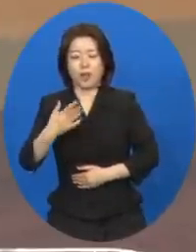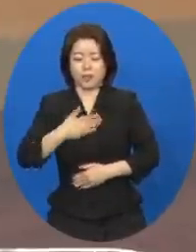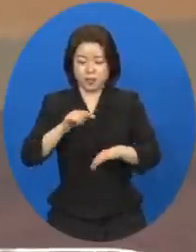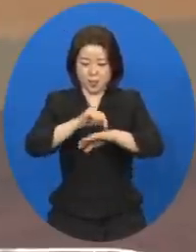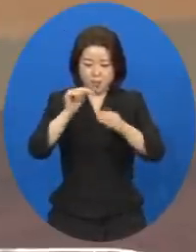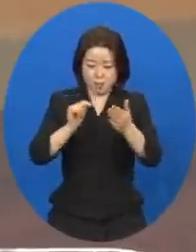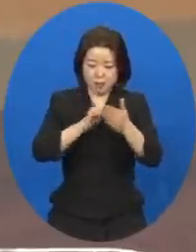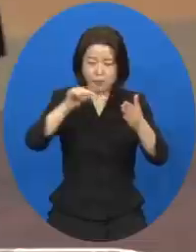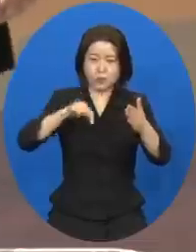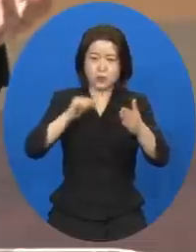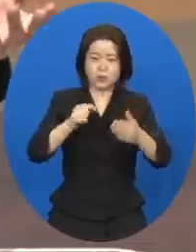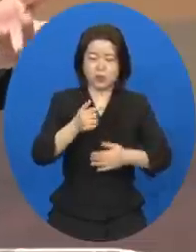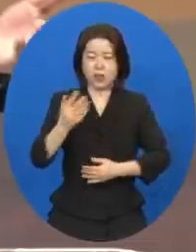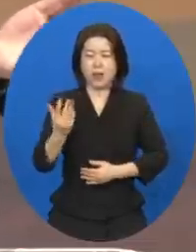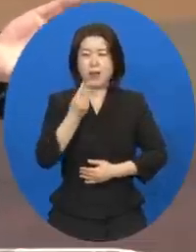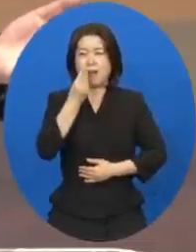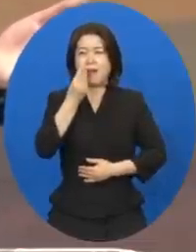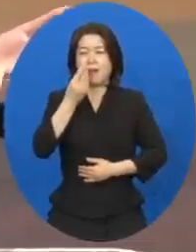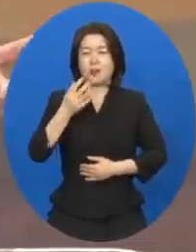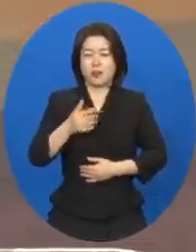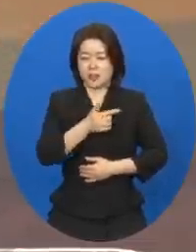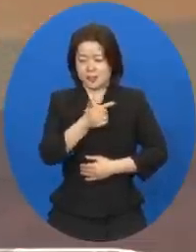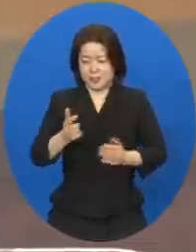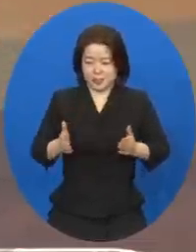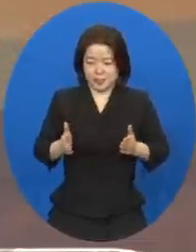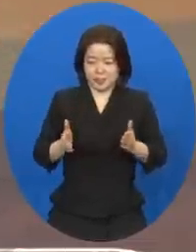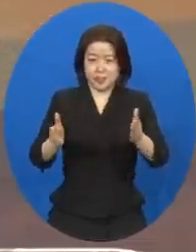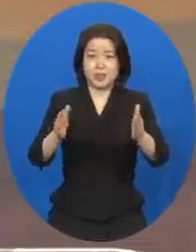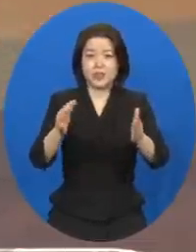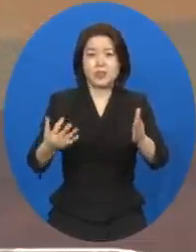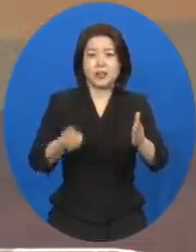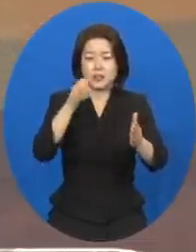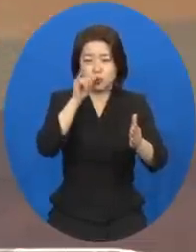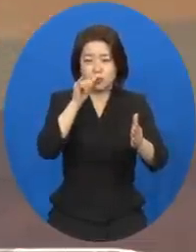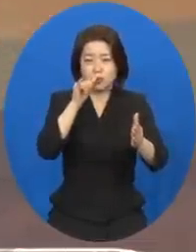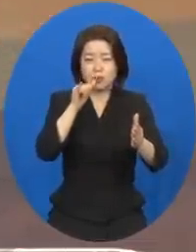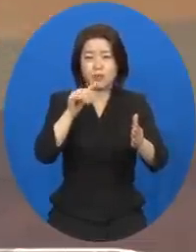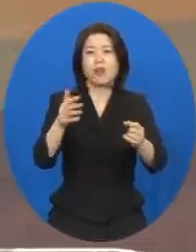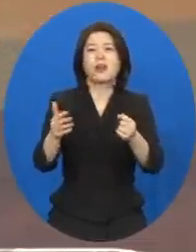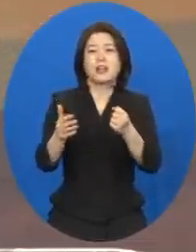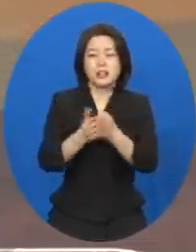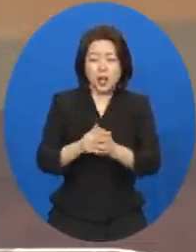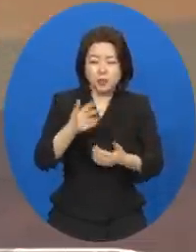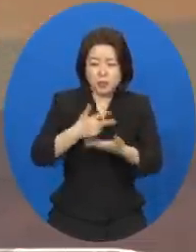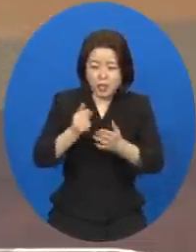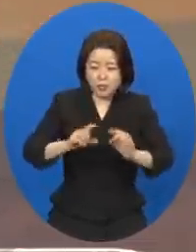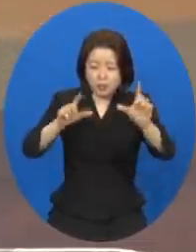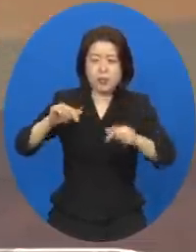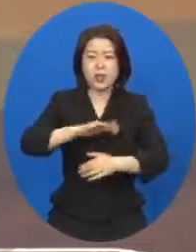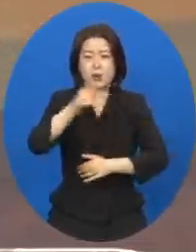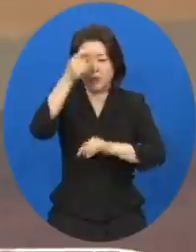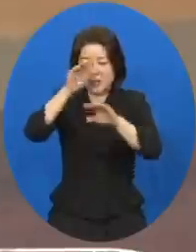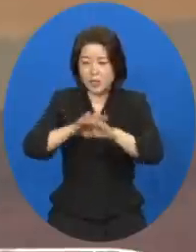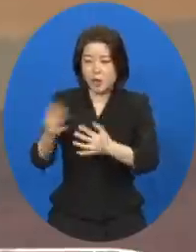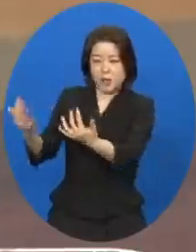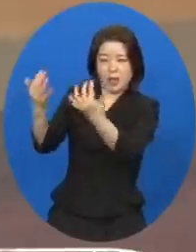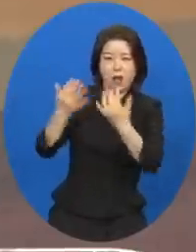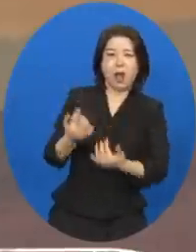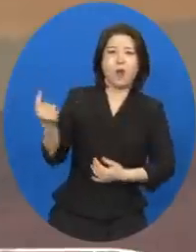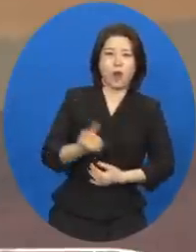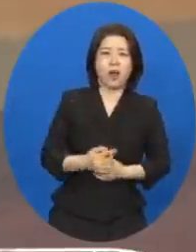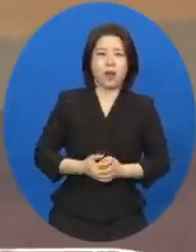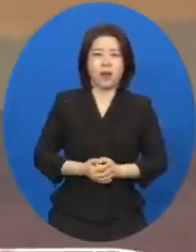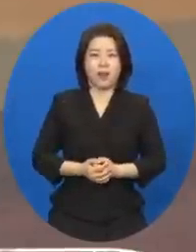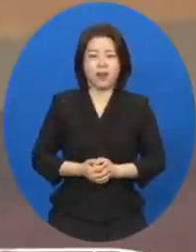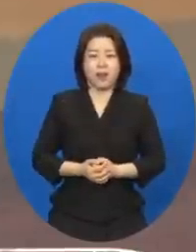대로가 있는 거예요. 그래서 오늘 이렇게 주일에 예배를 드리러 온 거예요. 여러분 안에는 주님이 이끄시는